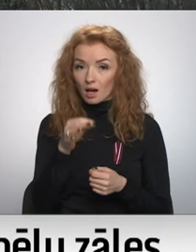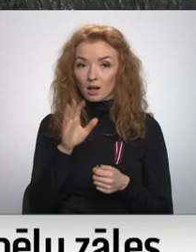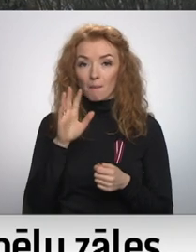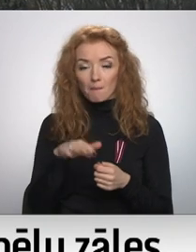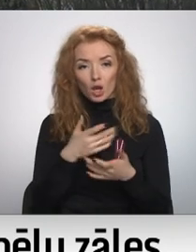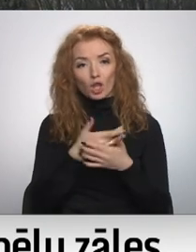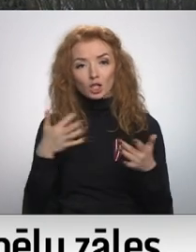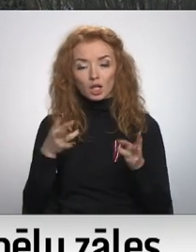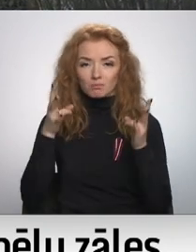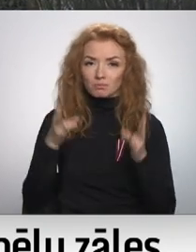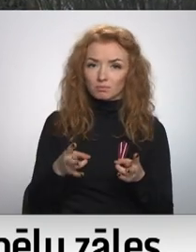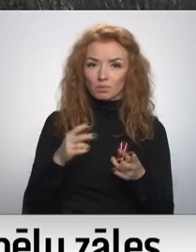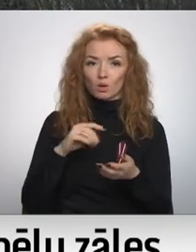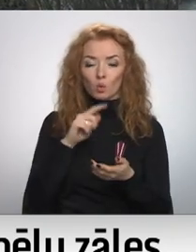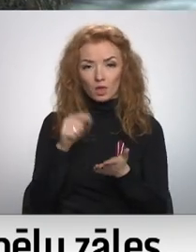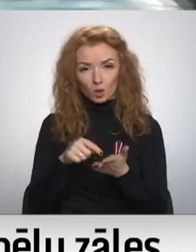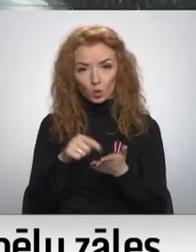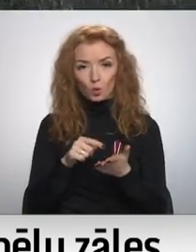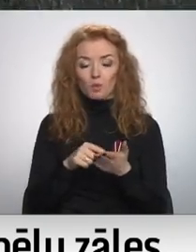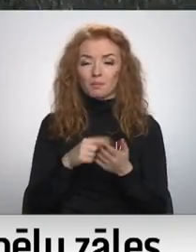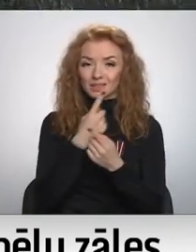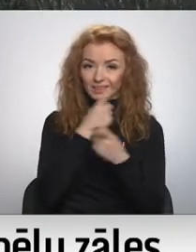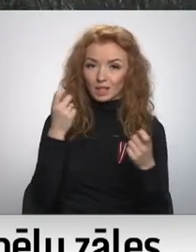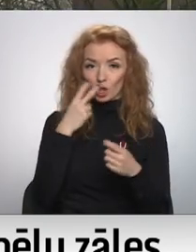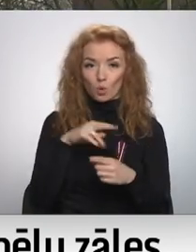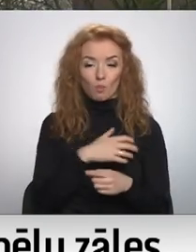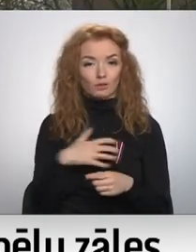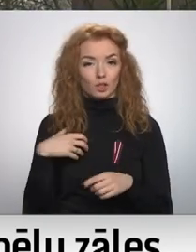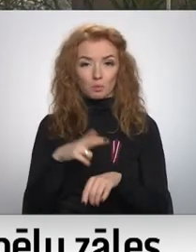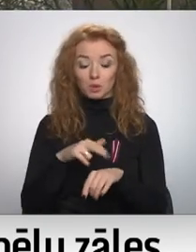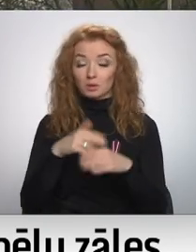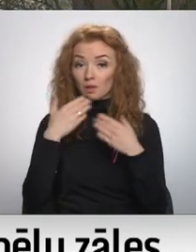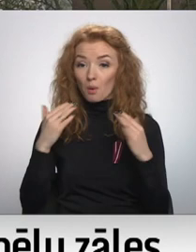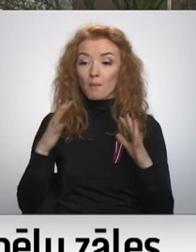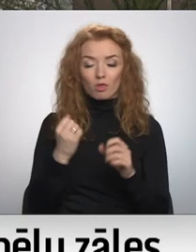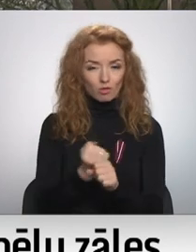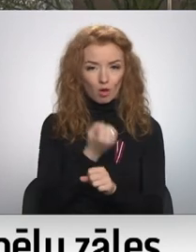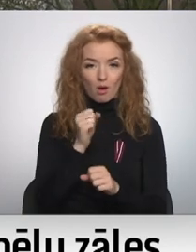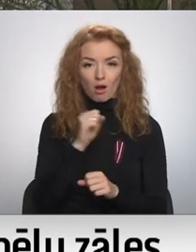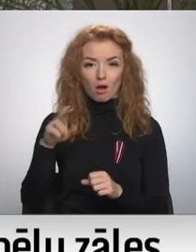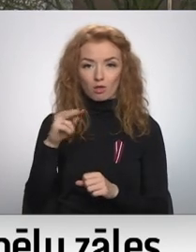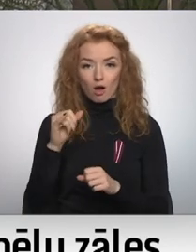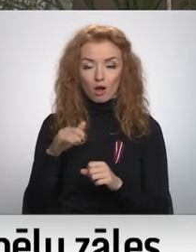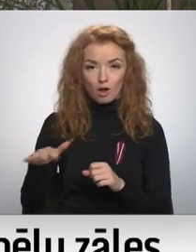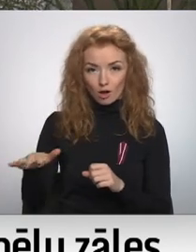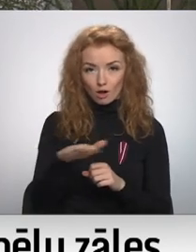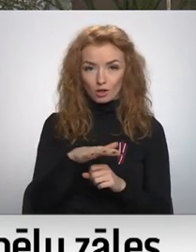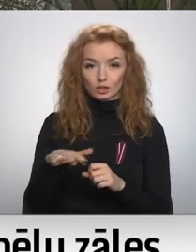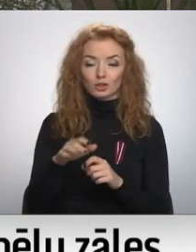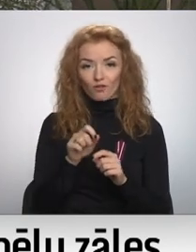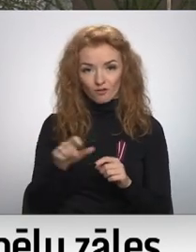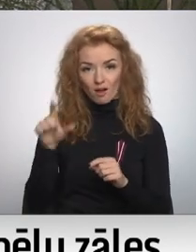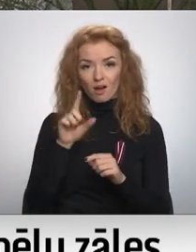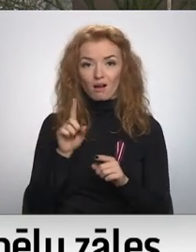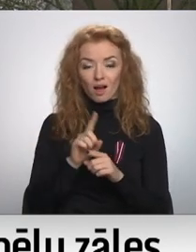gadījumiem saistībā ar spēļu zāles ziņas no pašvaldības policijas neesot saņemts. Tomēr ņemot vērā, ka Ādažus par savām mājām aizvien vairāk